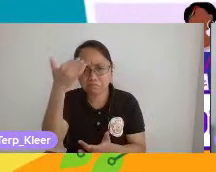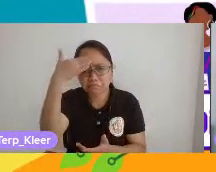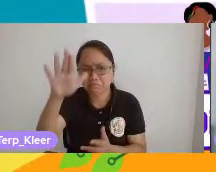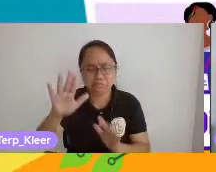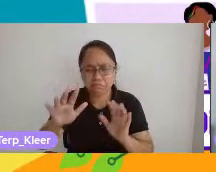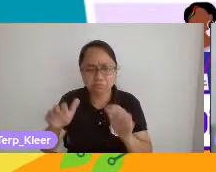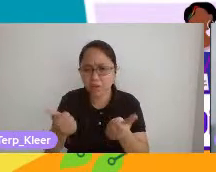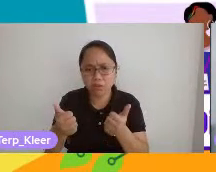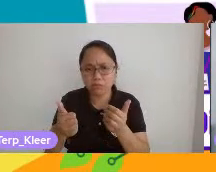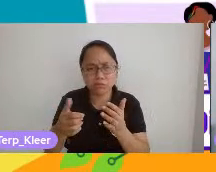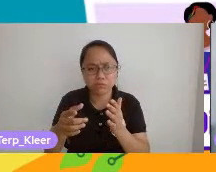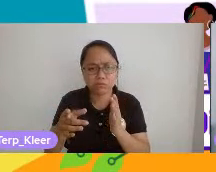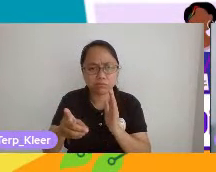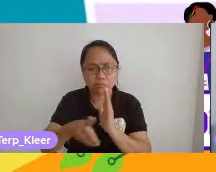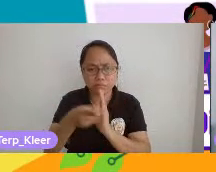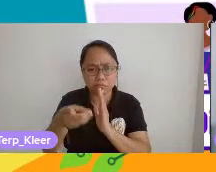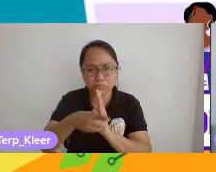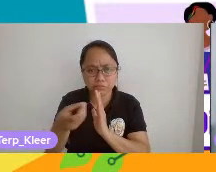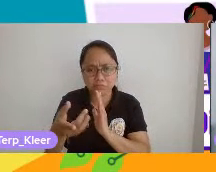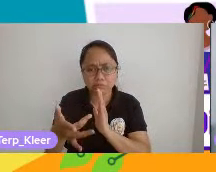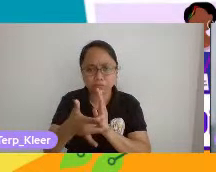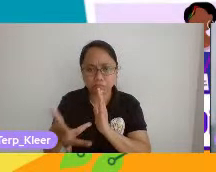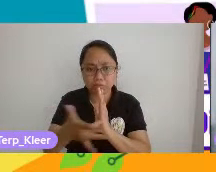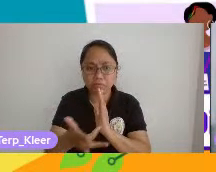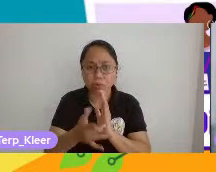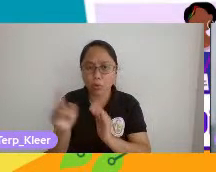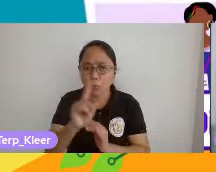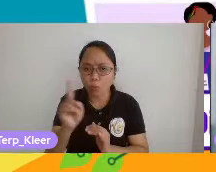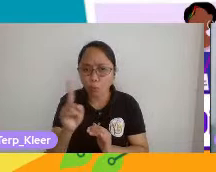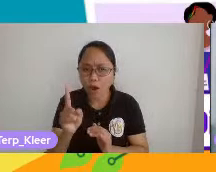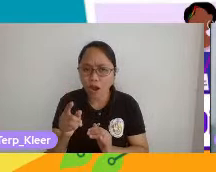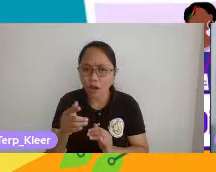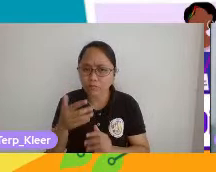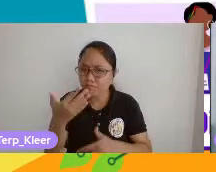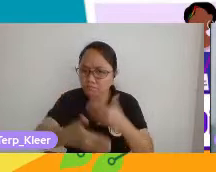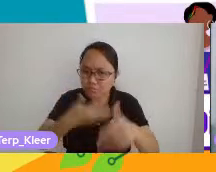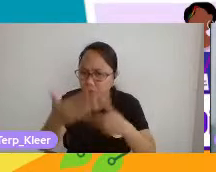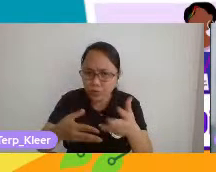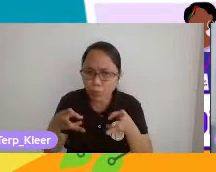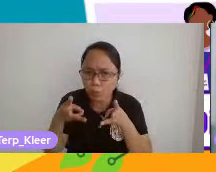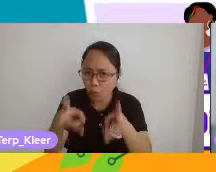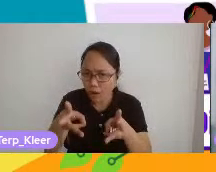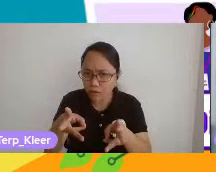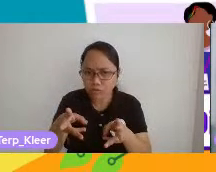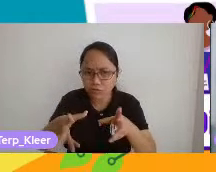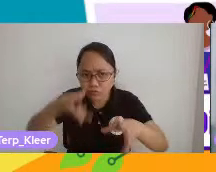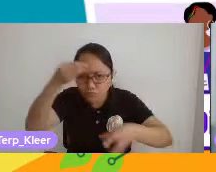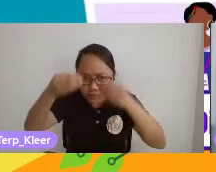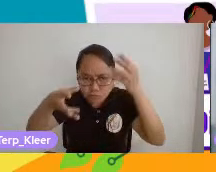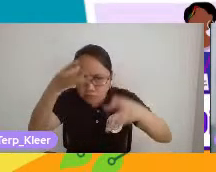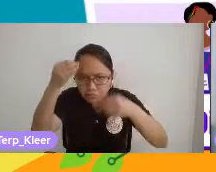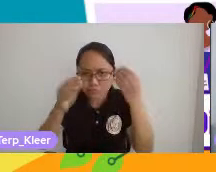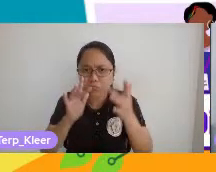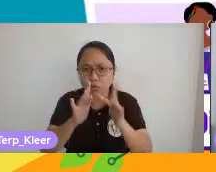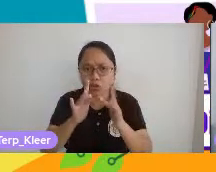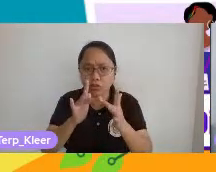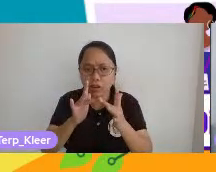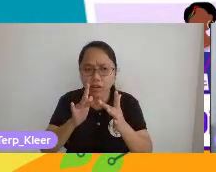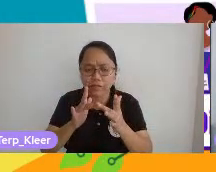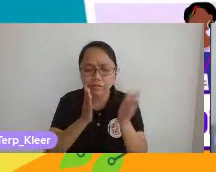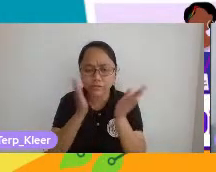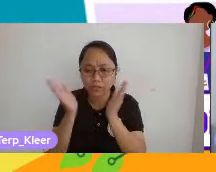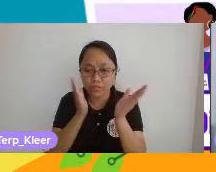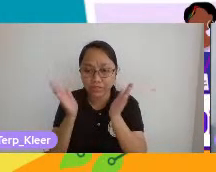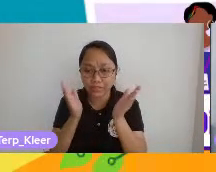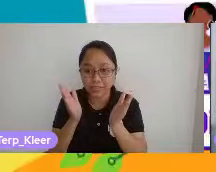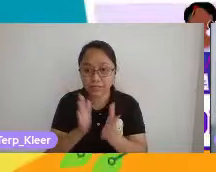to capacitate them and attain your online or digital-based services? This is from Bel Santiago po. Yes